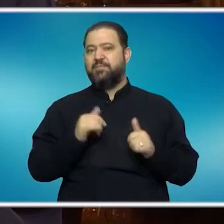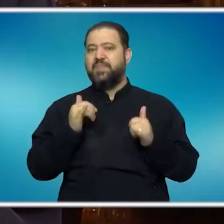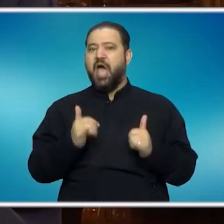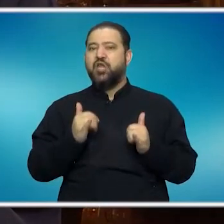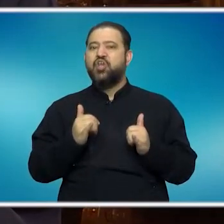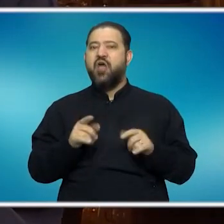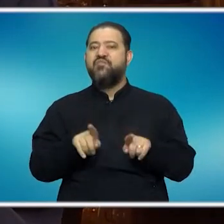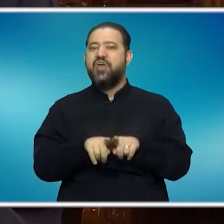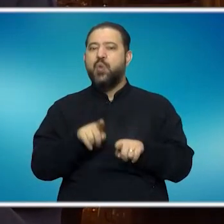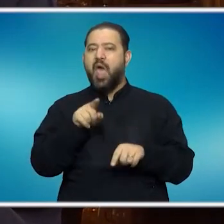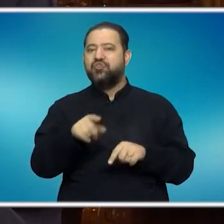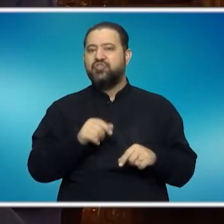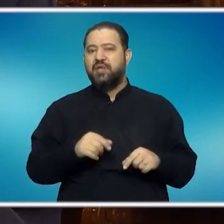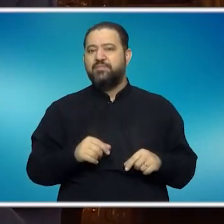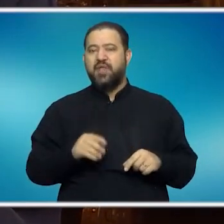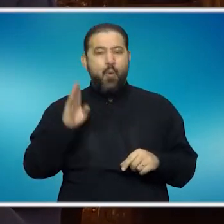manieră încât acea